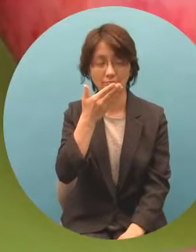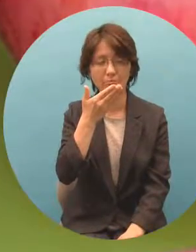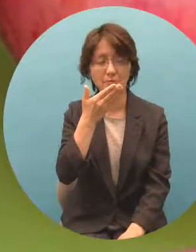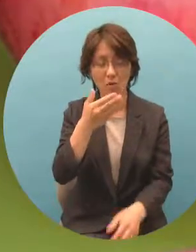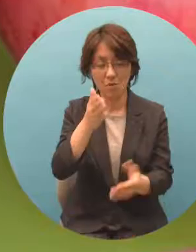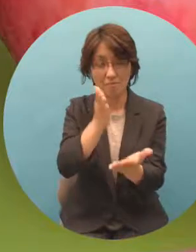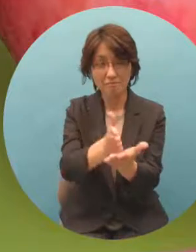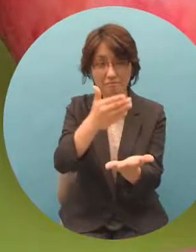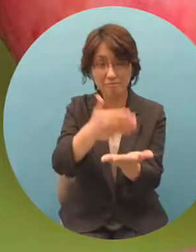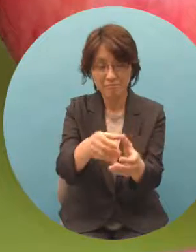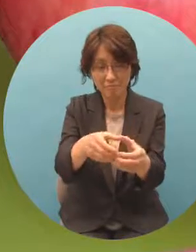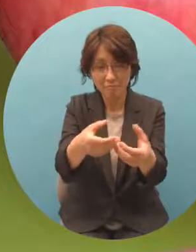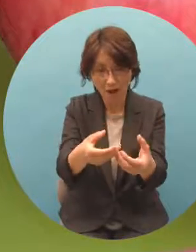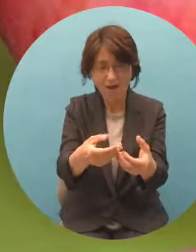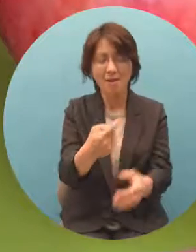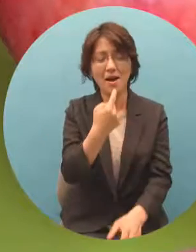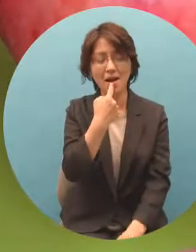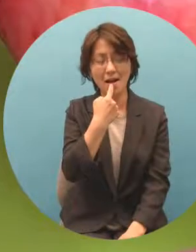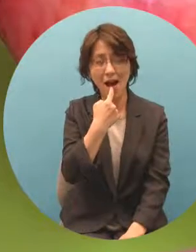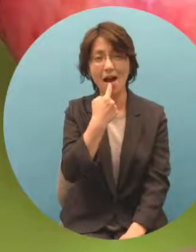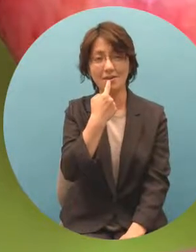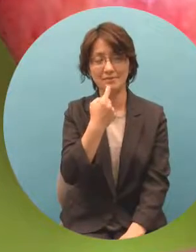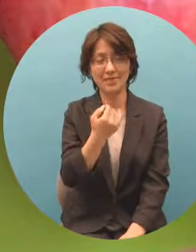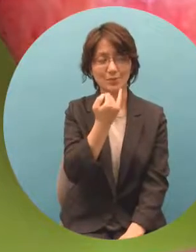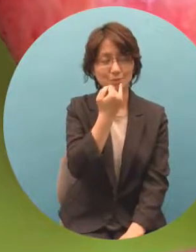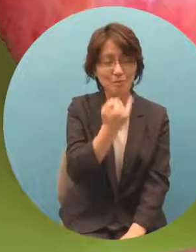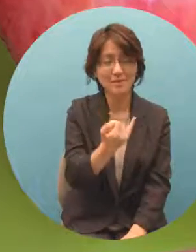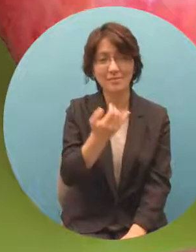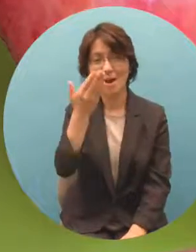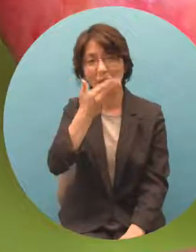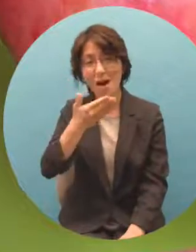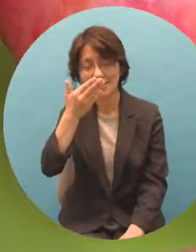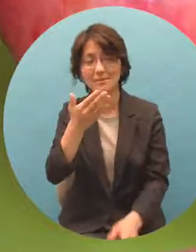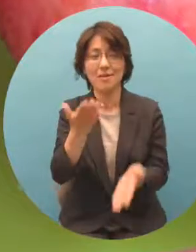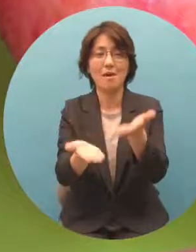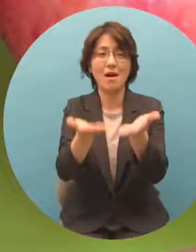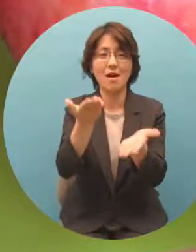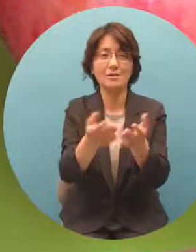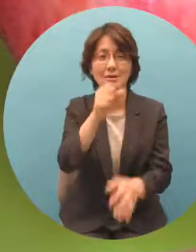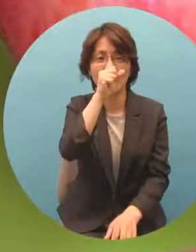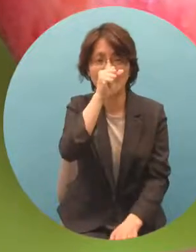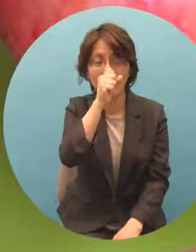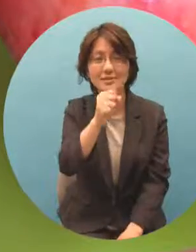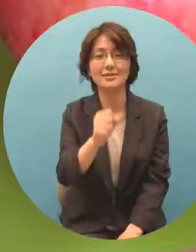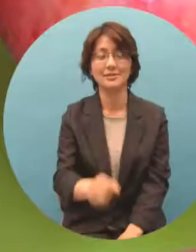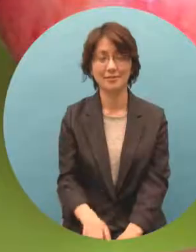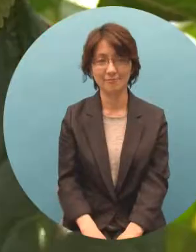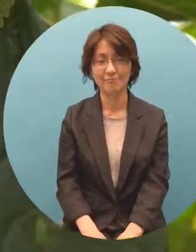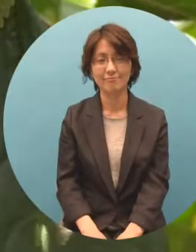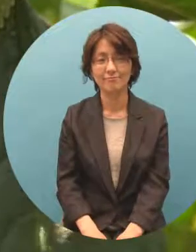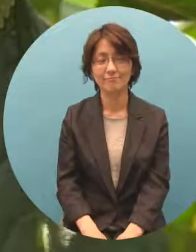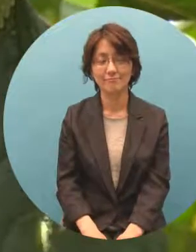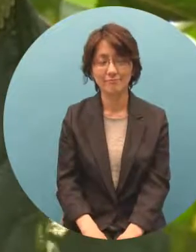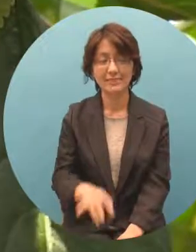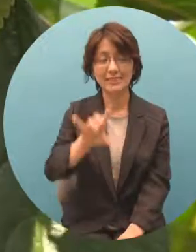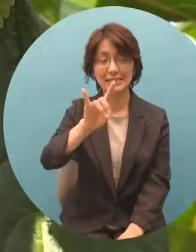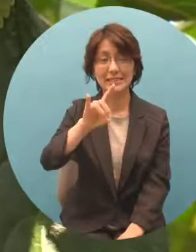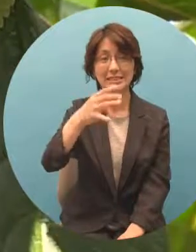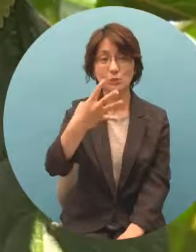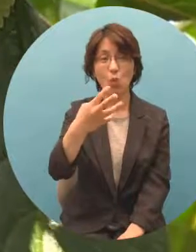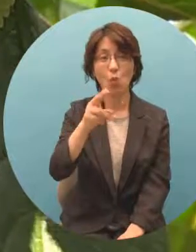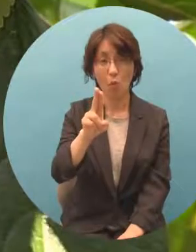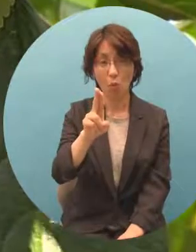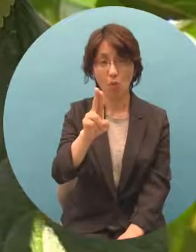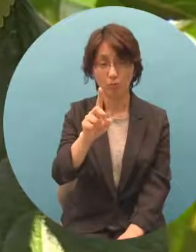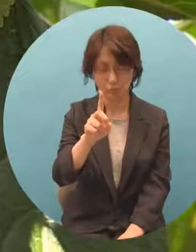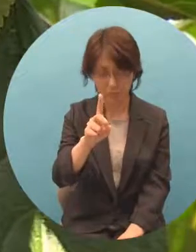、中が果肉は真っ赤ですね。非常に酸味と甘みのバランスの取れた品種ですね。からキヨウはですね、